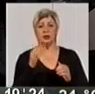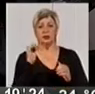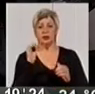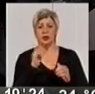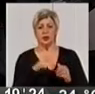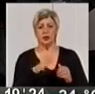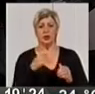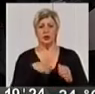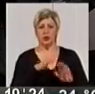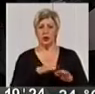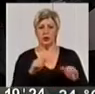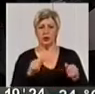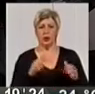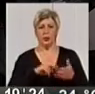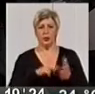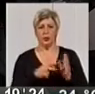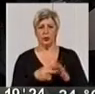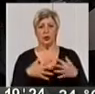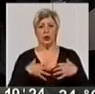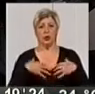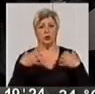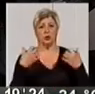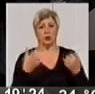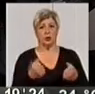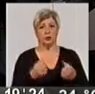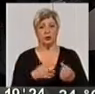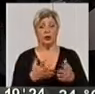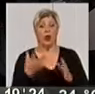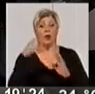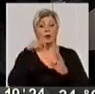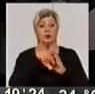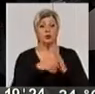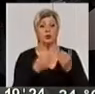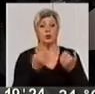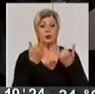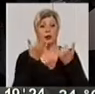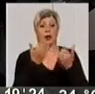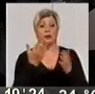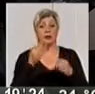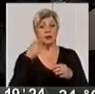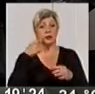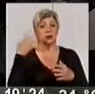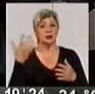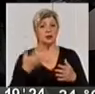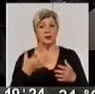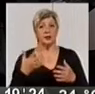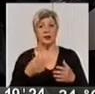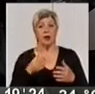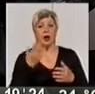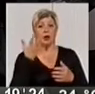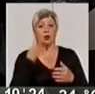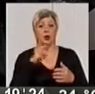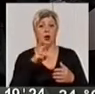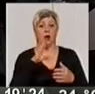цього року. А якщо от говорити про звіт, от у чому для вас звіт, коли мова йде про оздоровлення дітей? От у